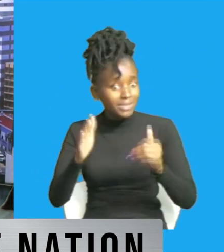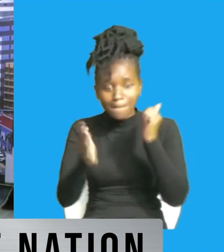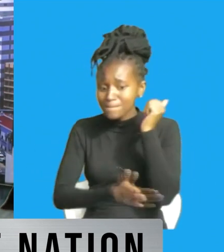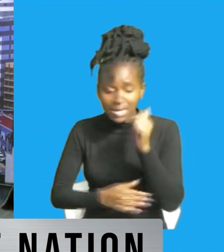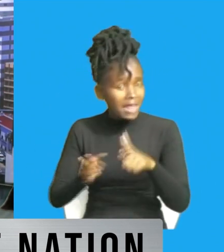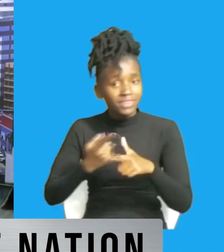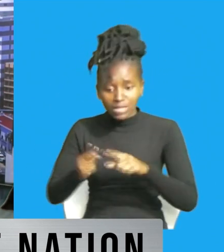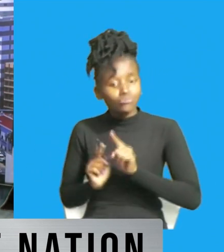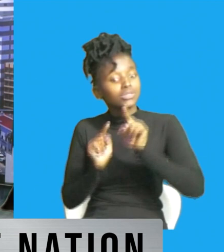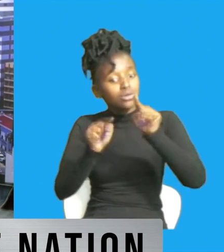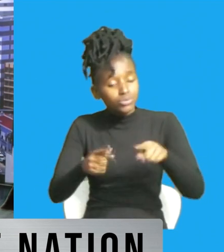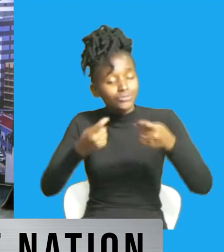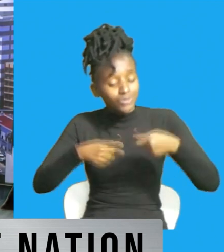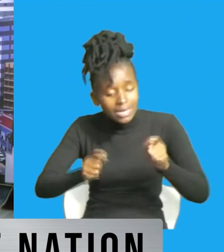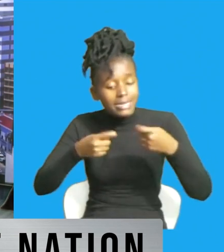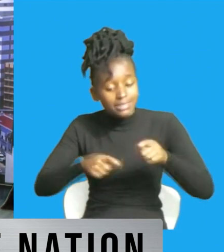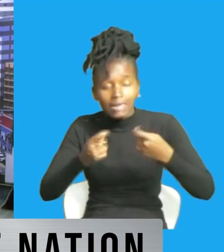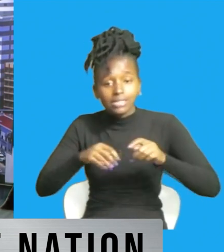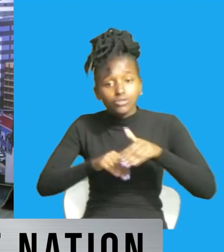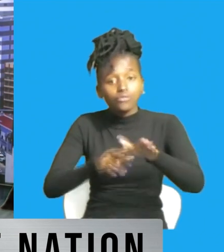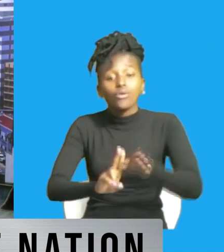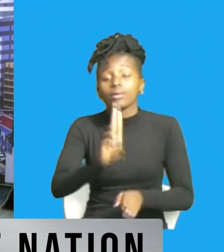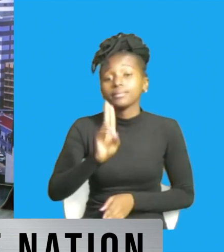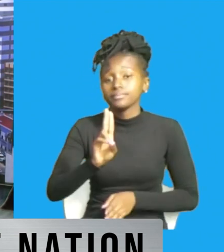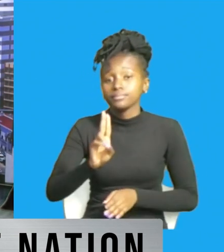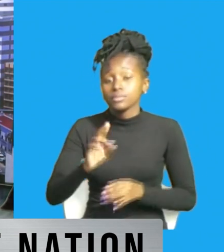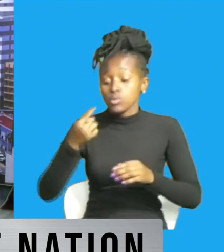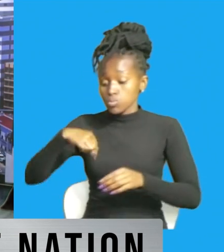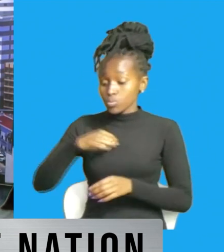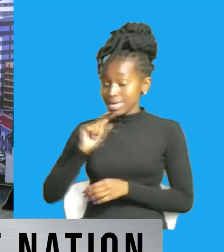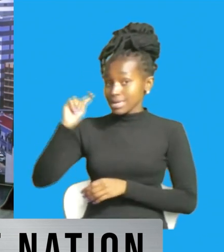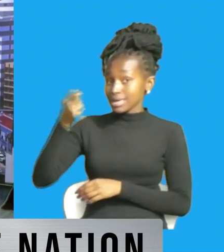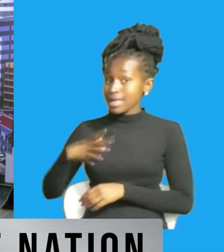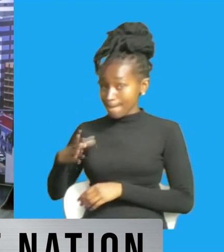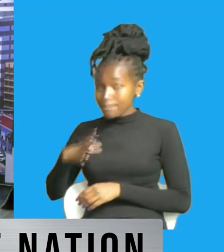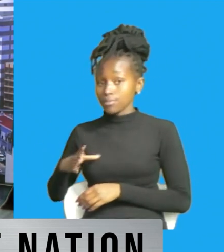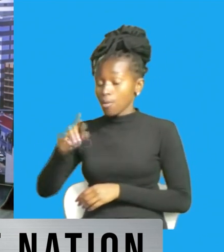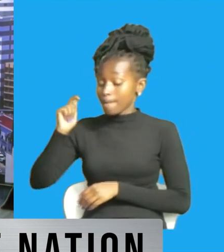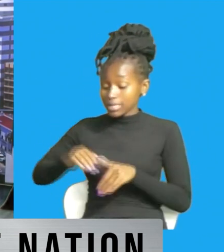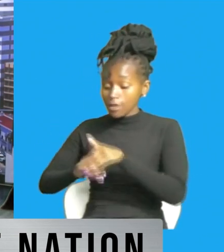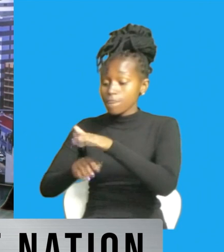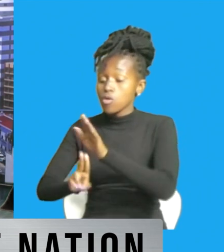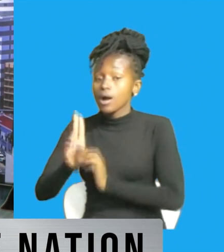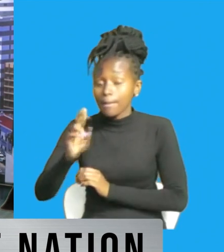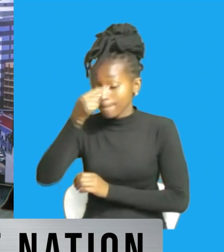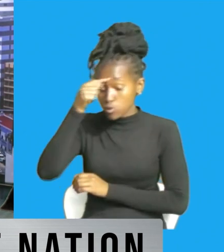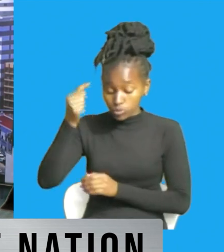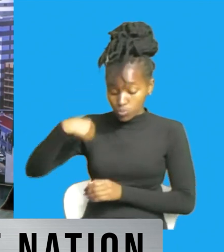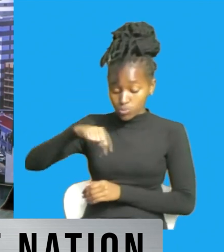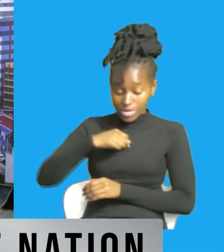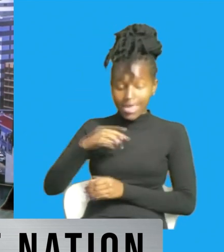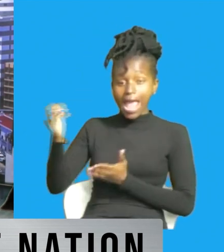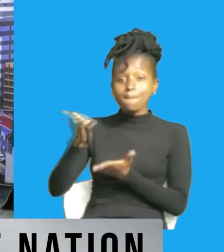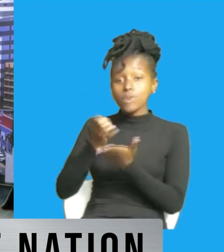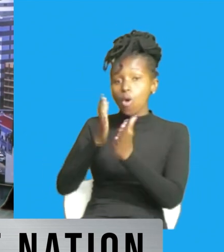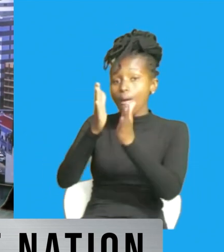referendum na tulete referendum. Sisi kama wananchi tuongeleshane, we are the employers and the employment document ni katiba, na hiyo document